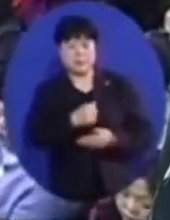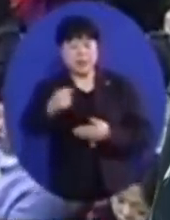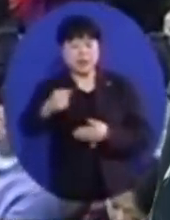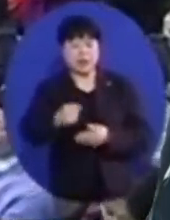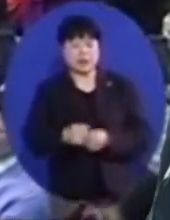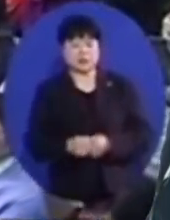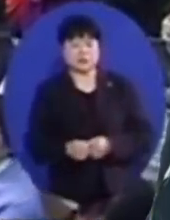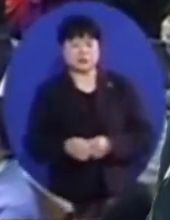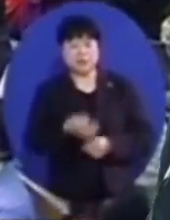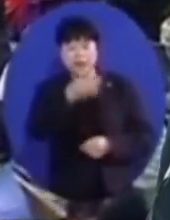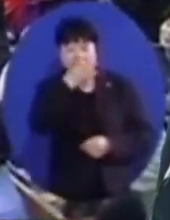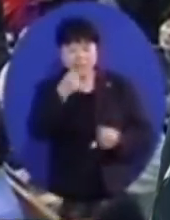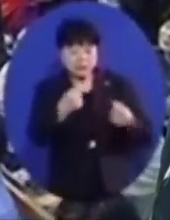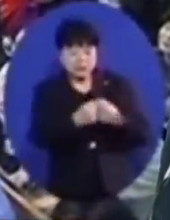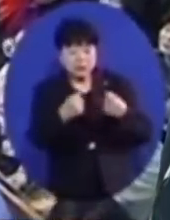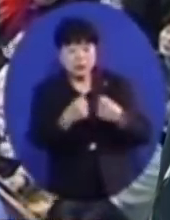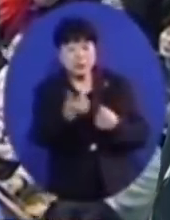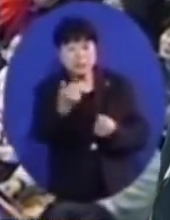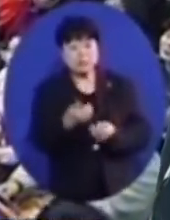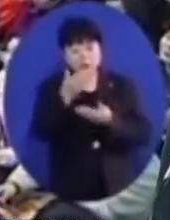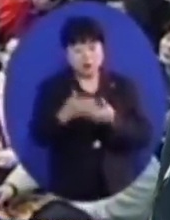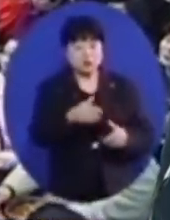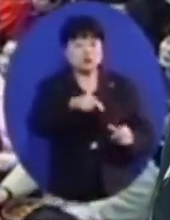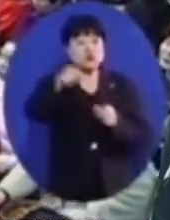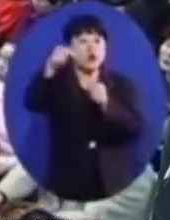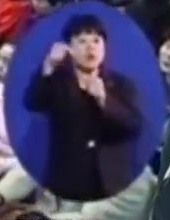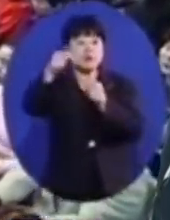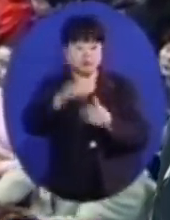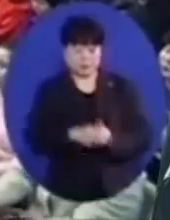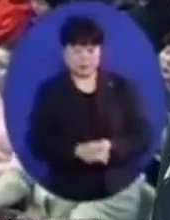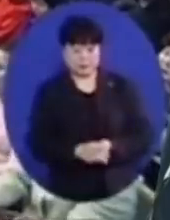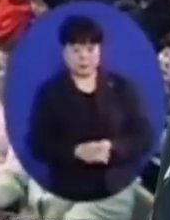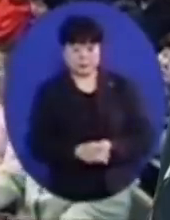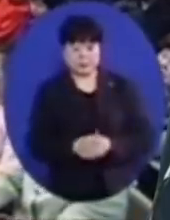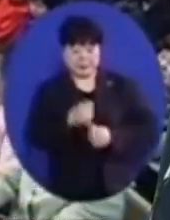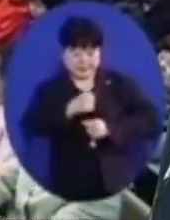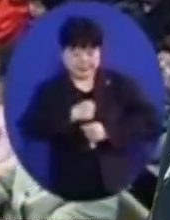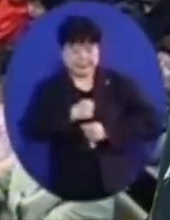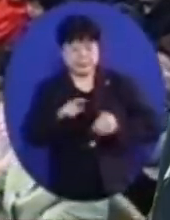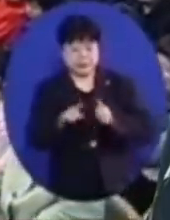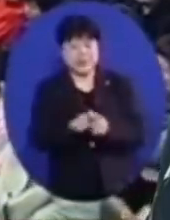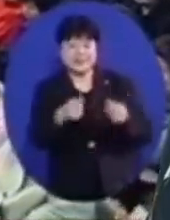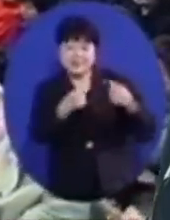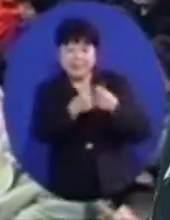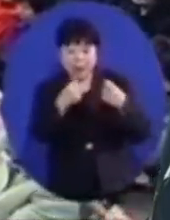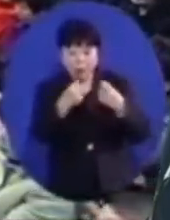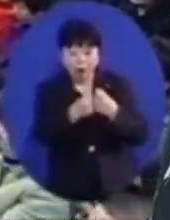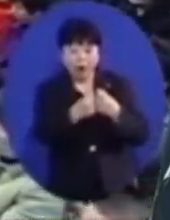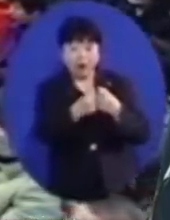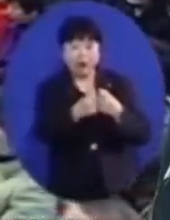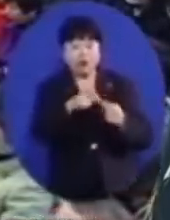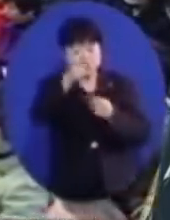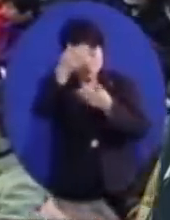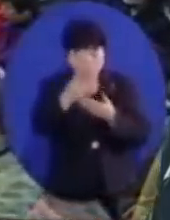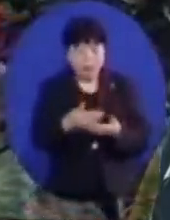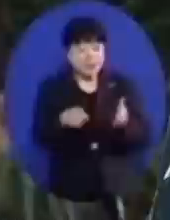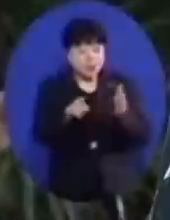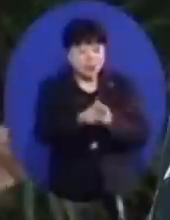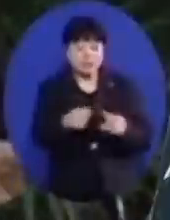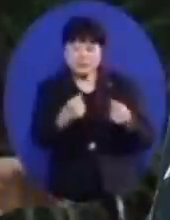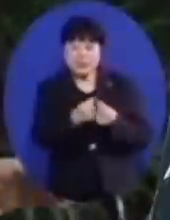정육과 싸우는 것은 이미 어려운 구원을 우리는 지키기 위해서 싸우는 것입니다 구원을 얻기